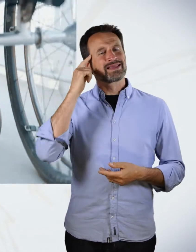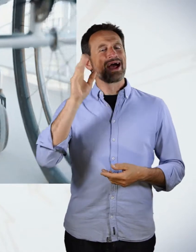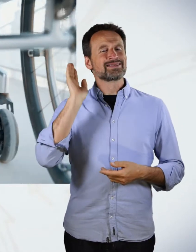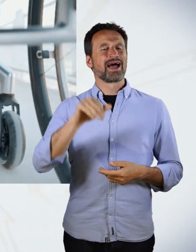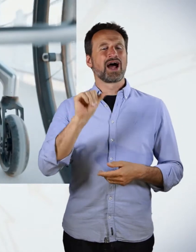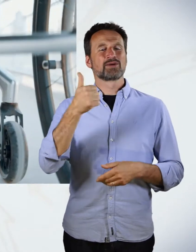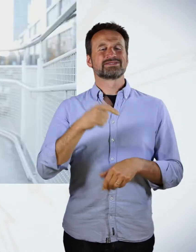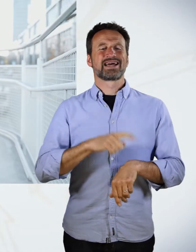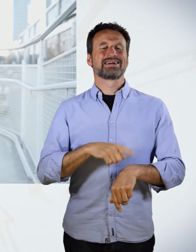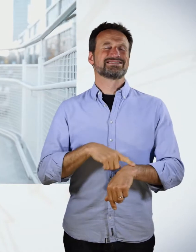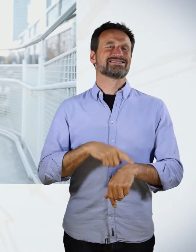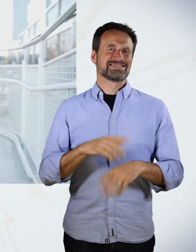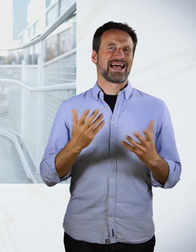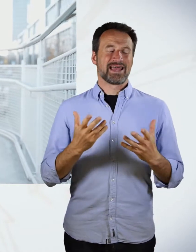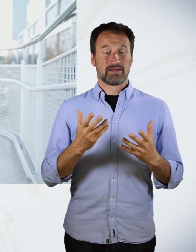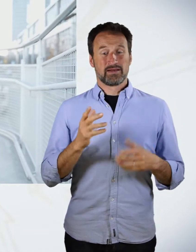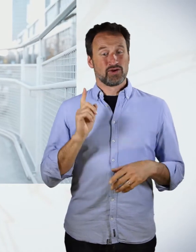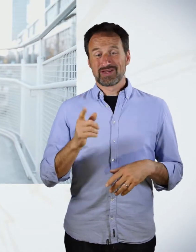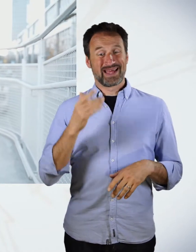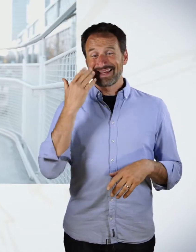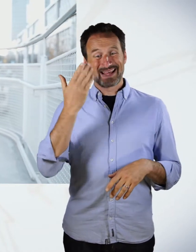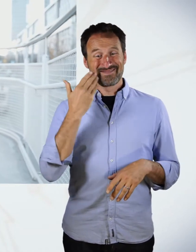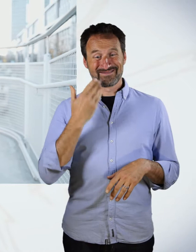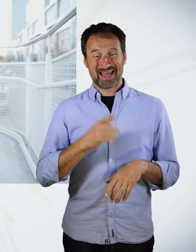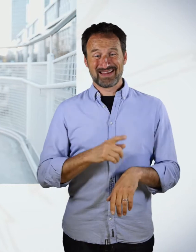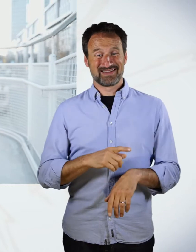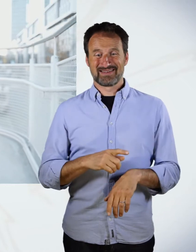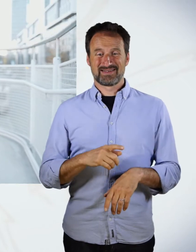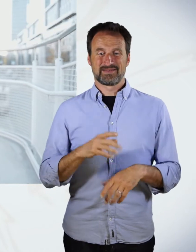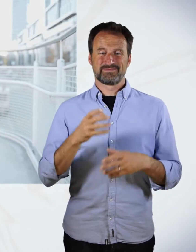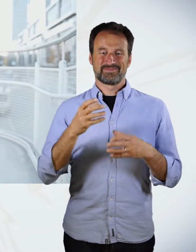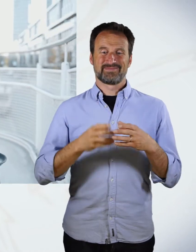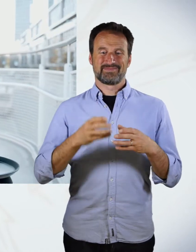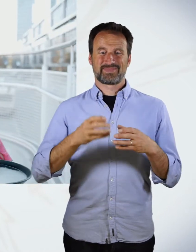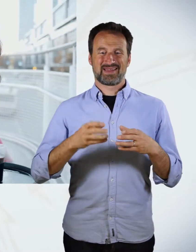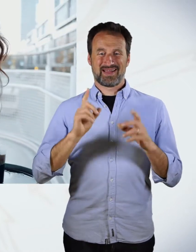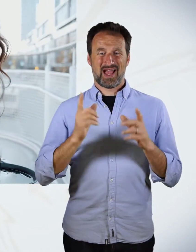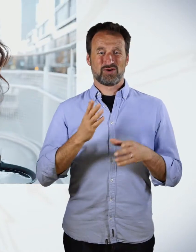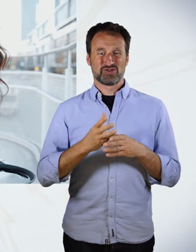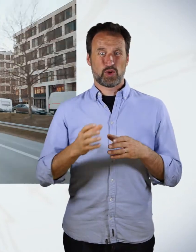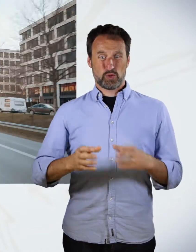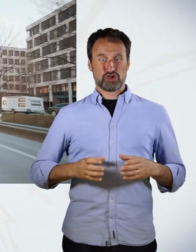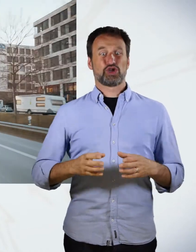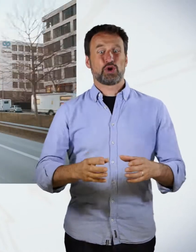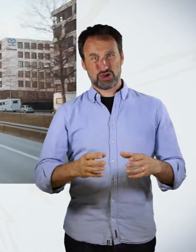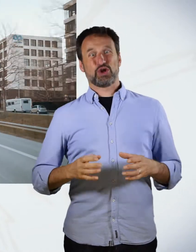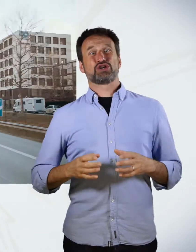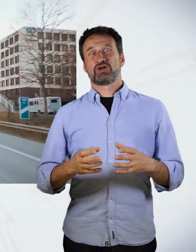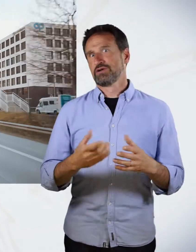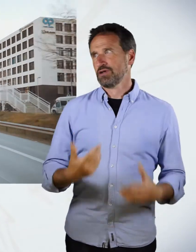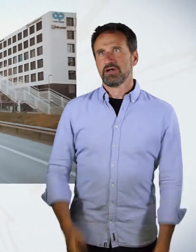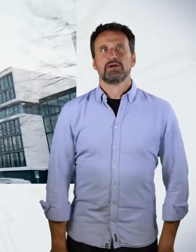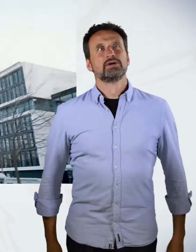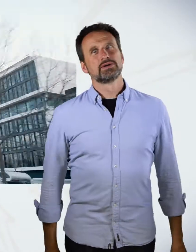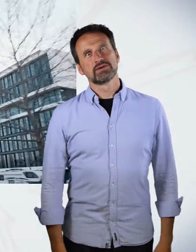das Wichtigste. Und irgendwann war dann auch der Zeitpunkt gekommen, als die Gläser auch schon gerutscht haben.